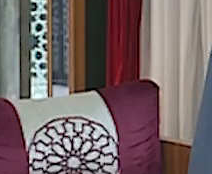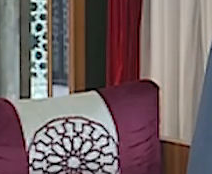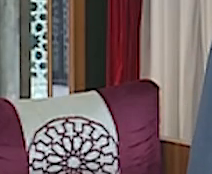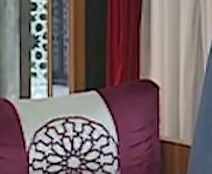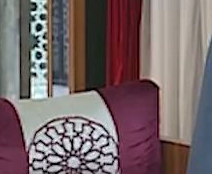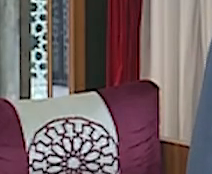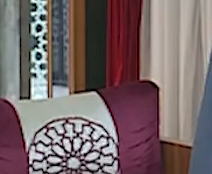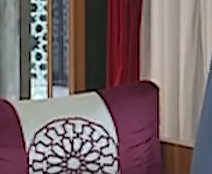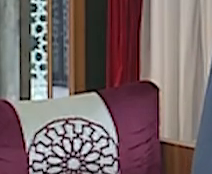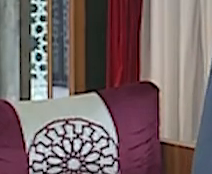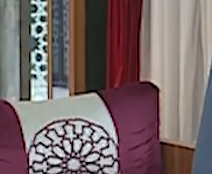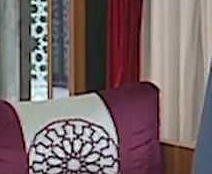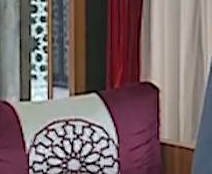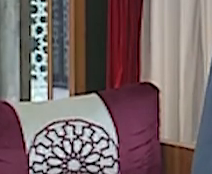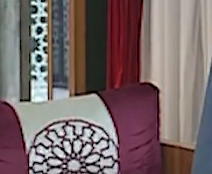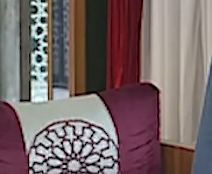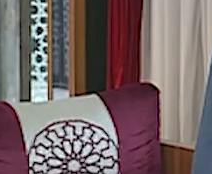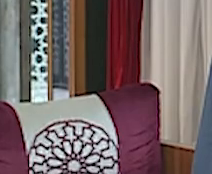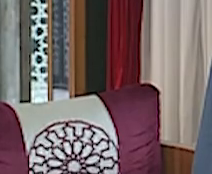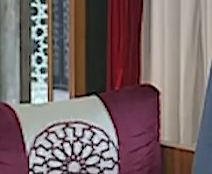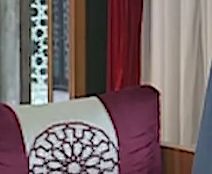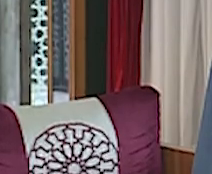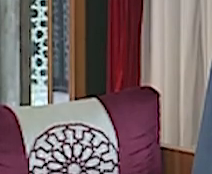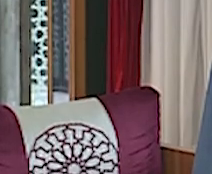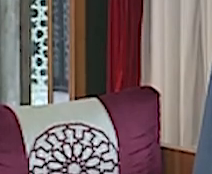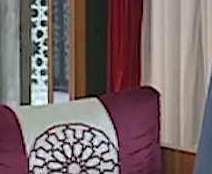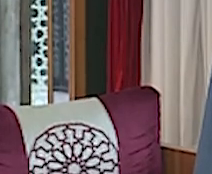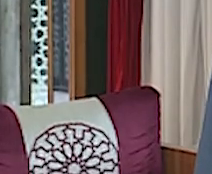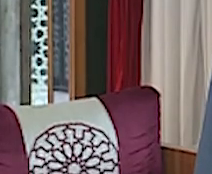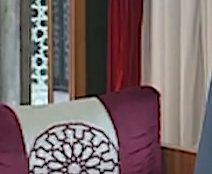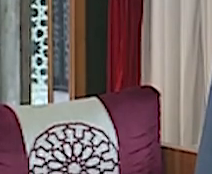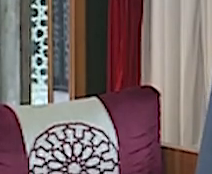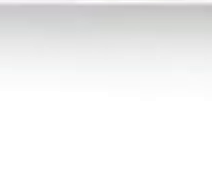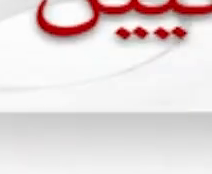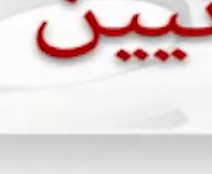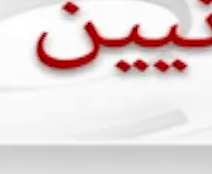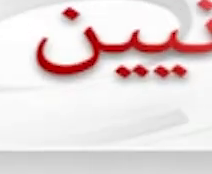والآن نفتح المجال أمام أسئلة البرلمانيين وأجوبة السادة الوزراء عليها.